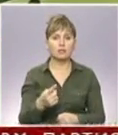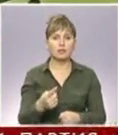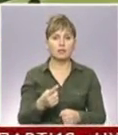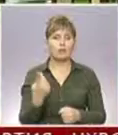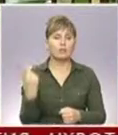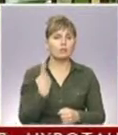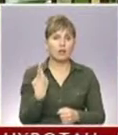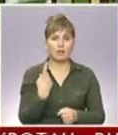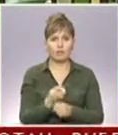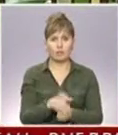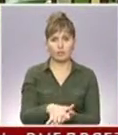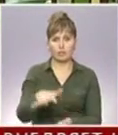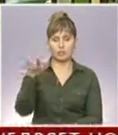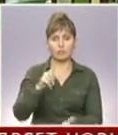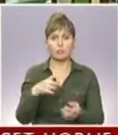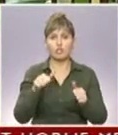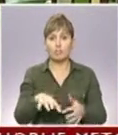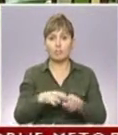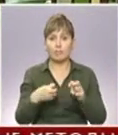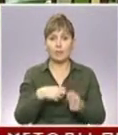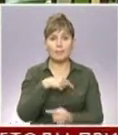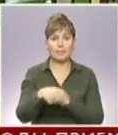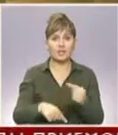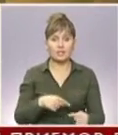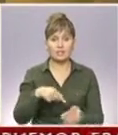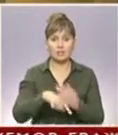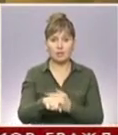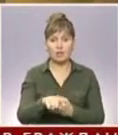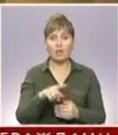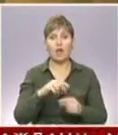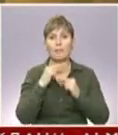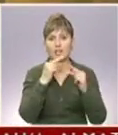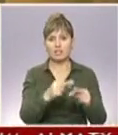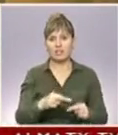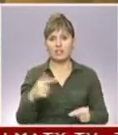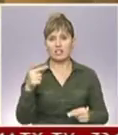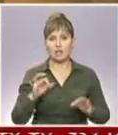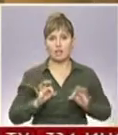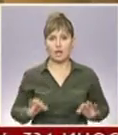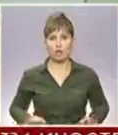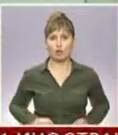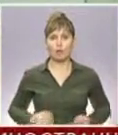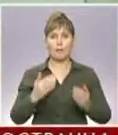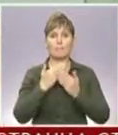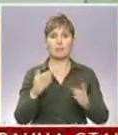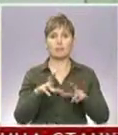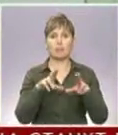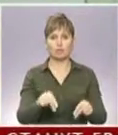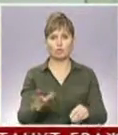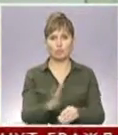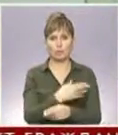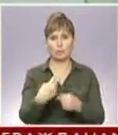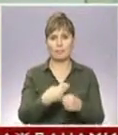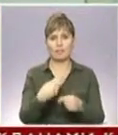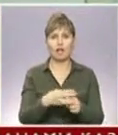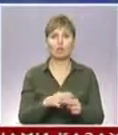перед управлением финансов. Чтобы решить проблему бизнеса, Национальная палата предпринимателей обратилась в Генеральную прокуратуру. Последние обещали устранить